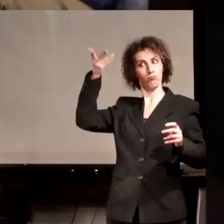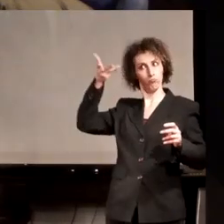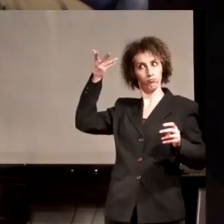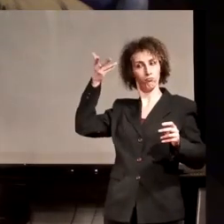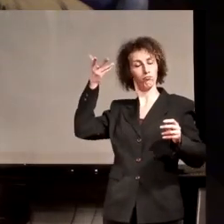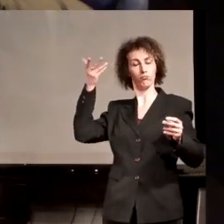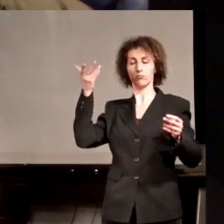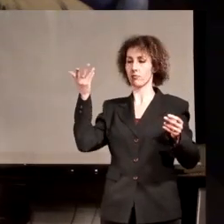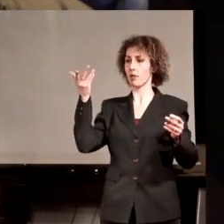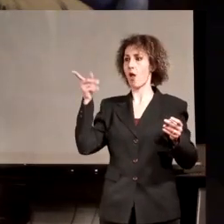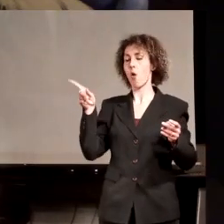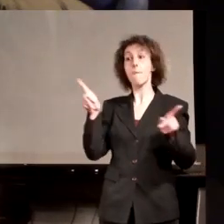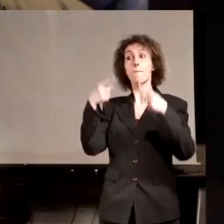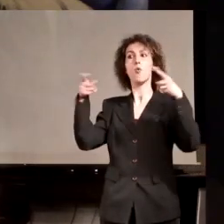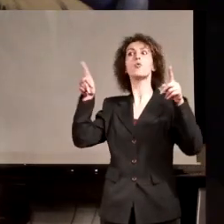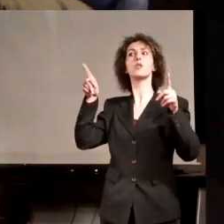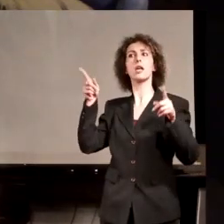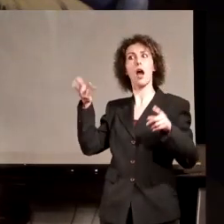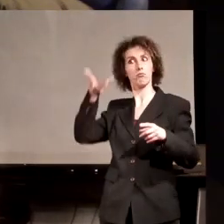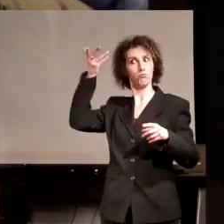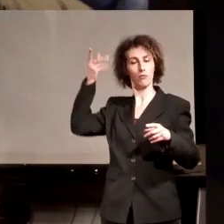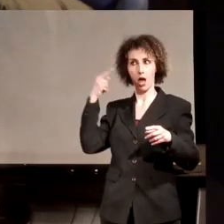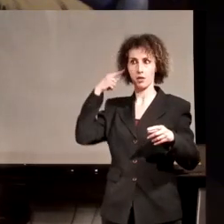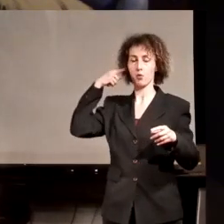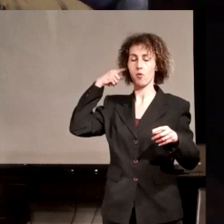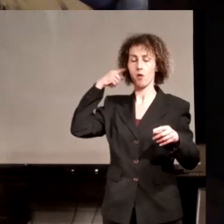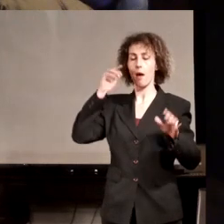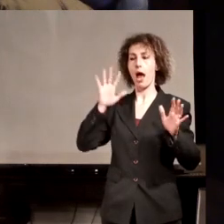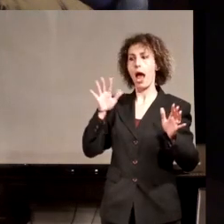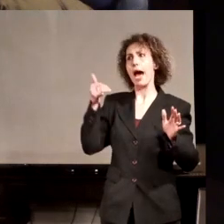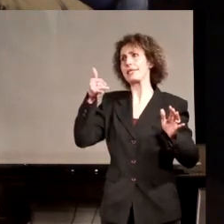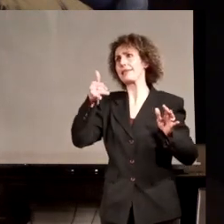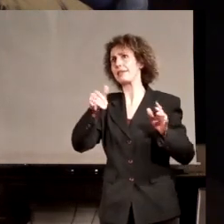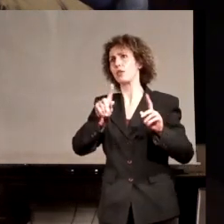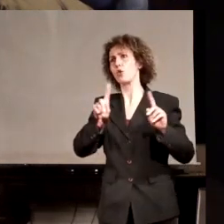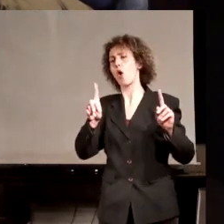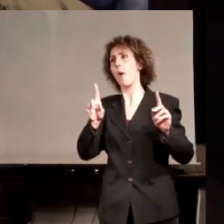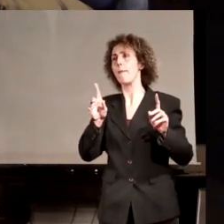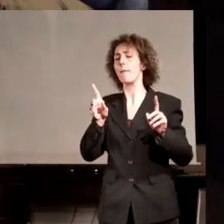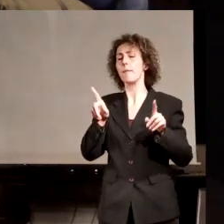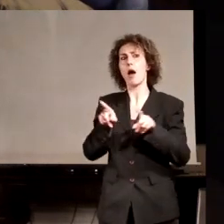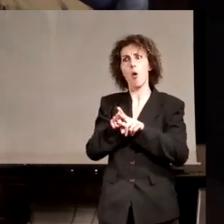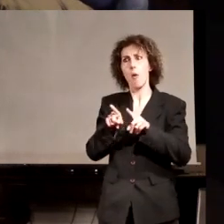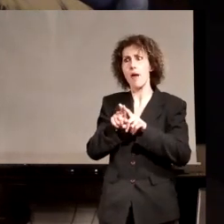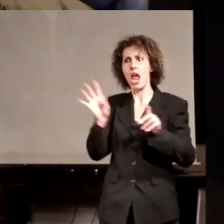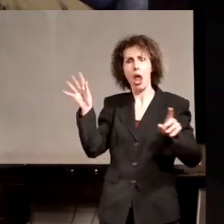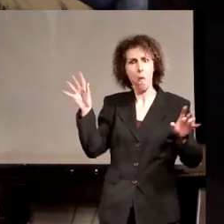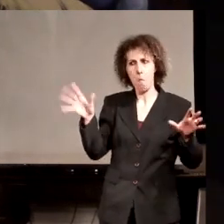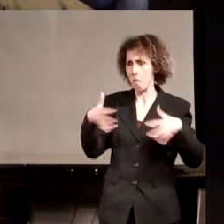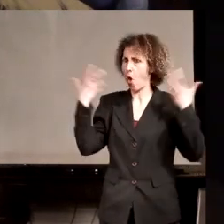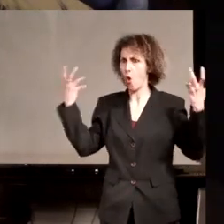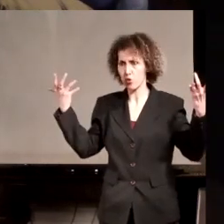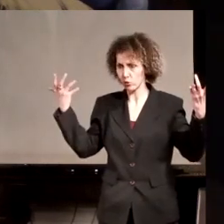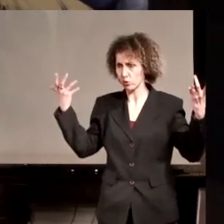bach e poi è un assassino n'è nemmeno un assassino ma esattamente un mostro ma ma ne